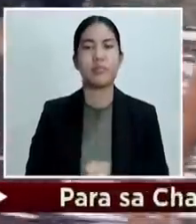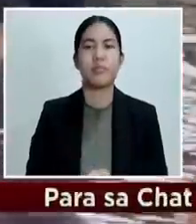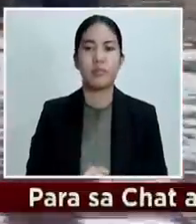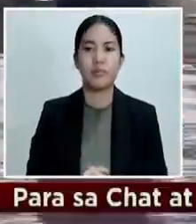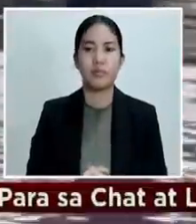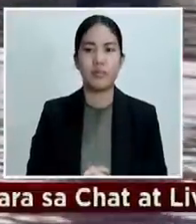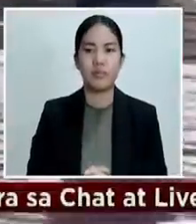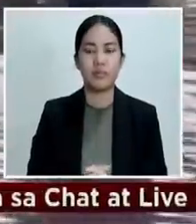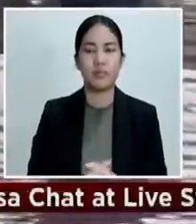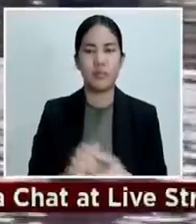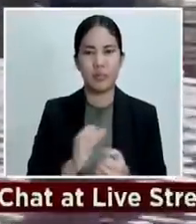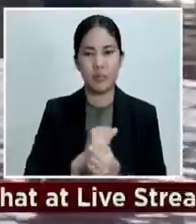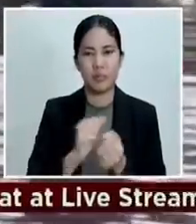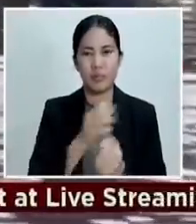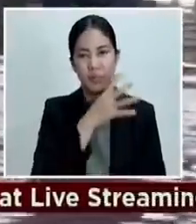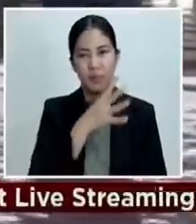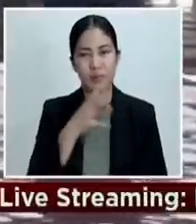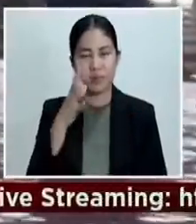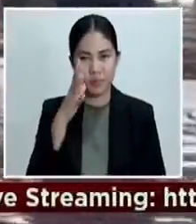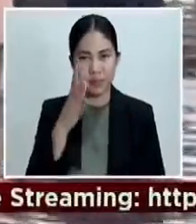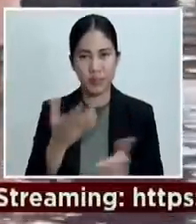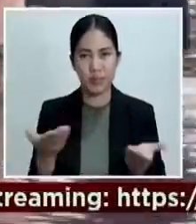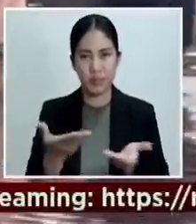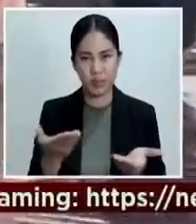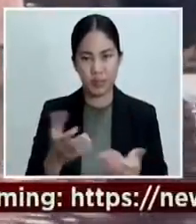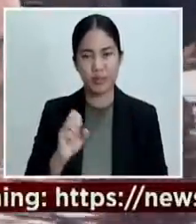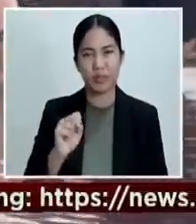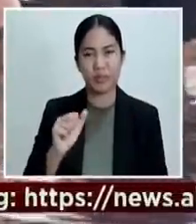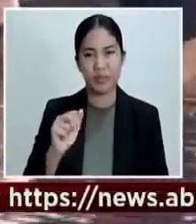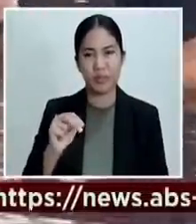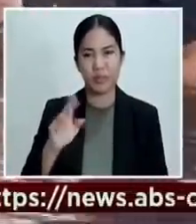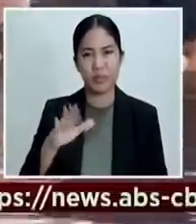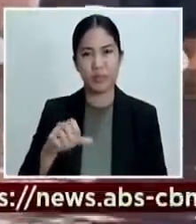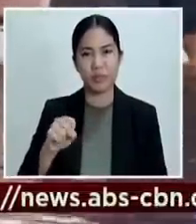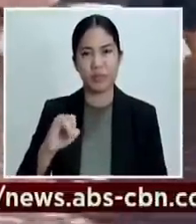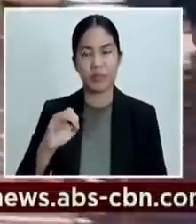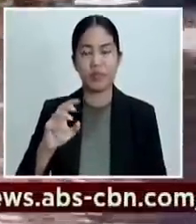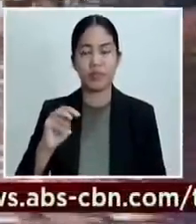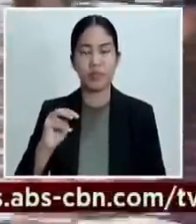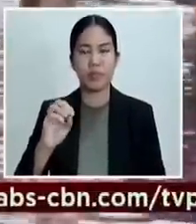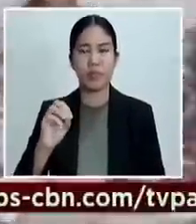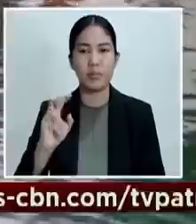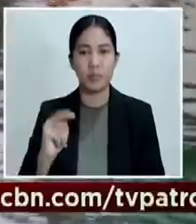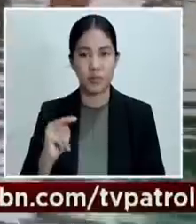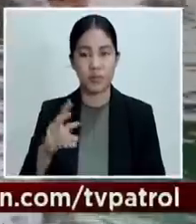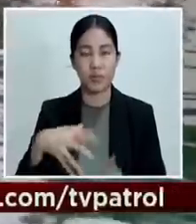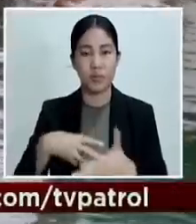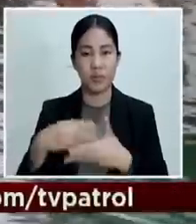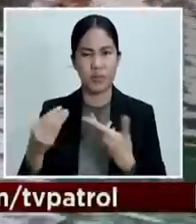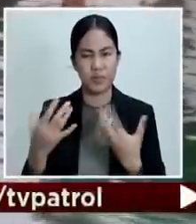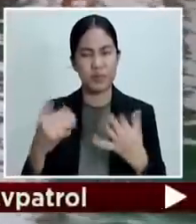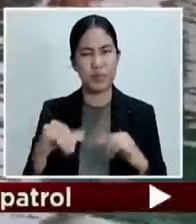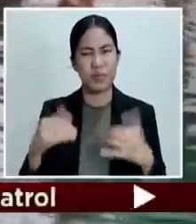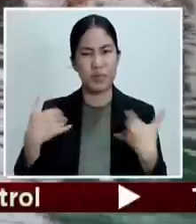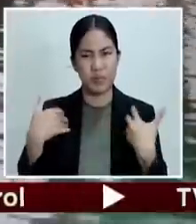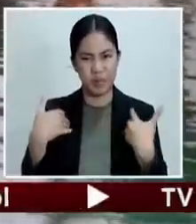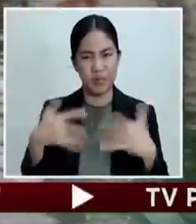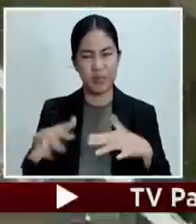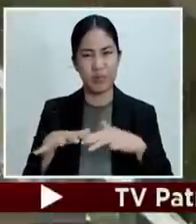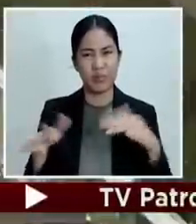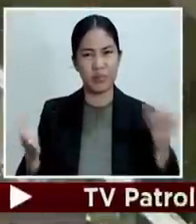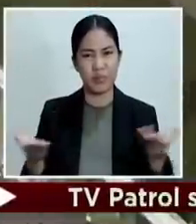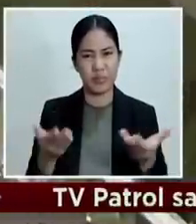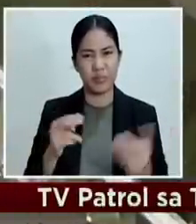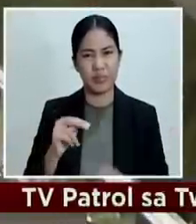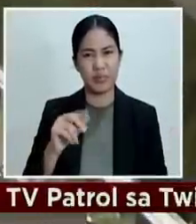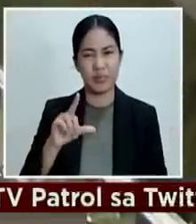at sa livestock. Dito sa San Simon Exit, nararanasan pa rin ang traffic dito sa NLEX. Kaya kung galing ka